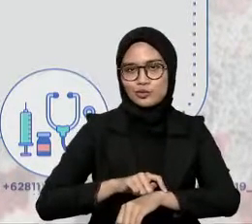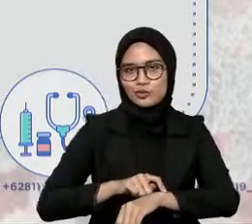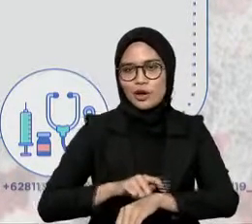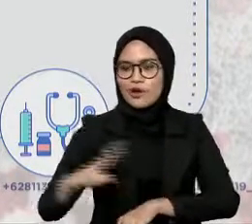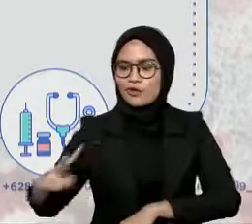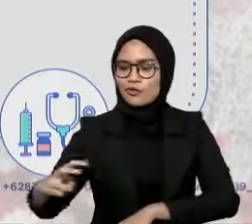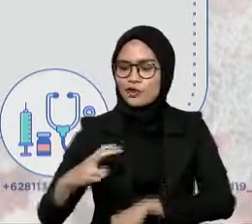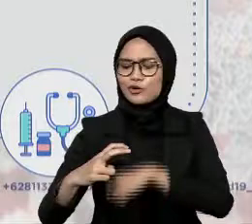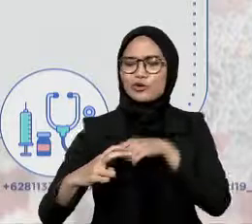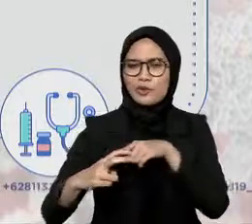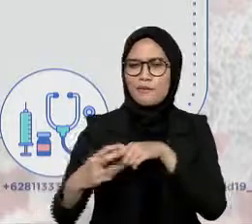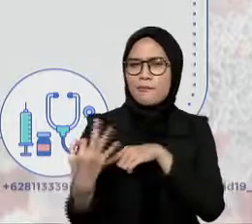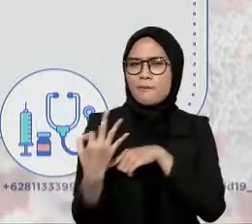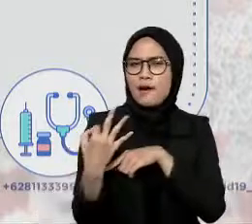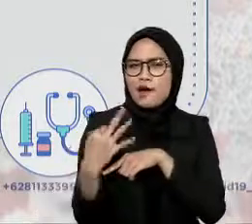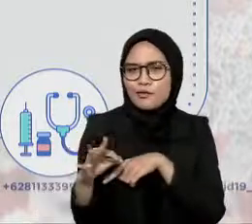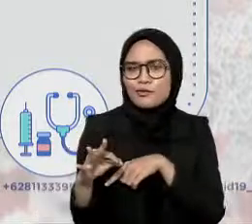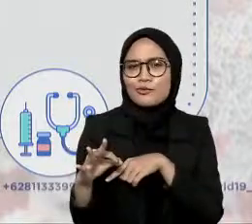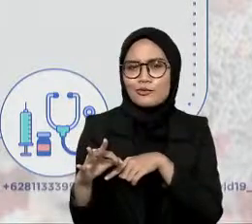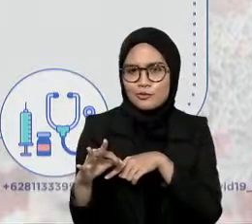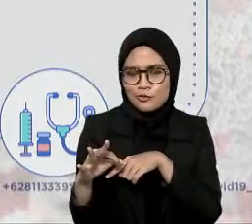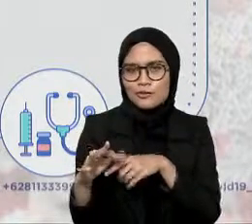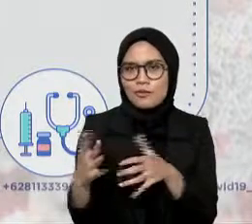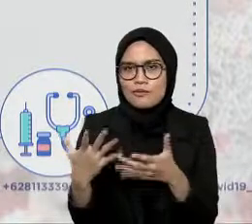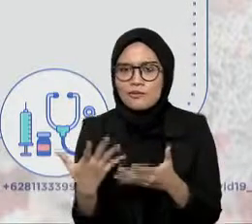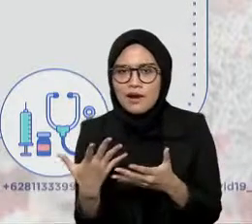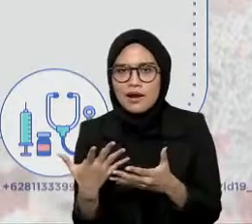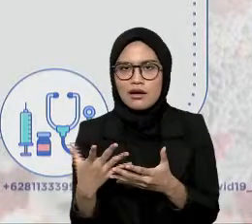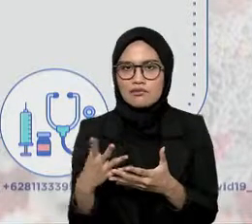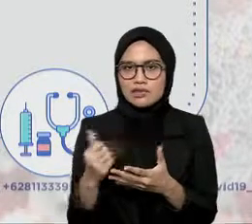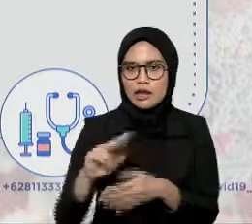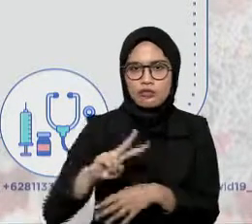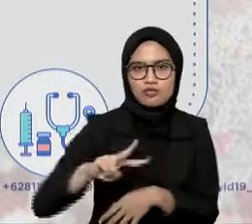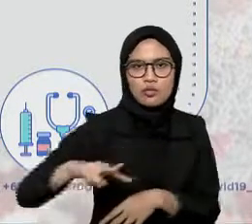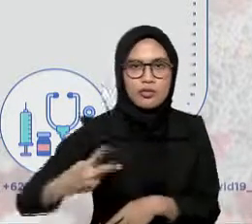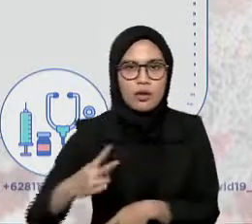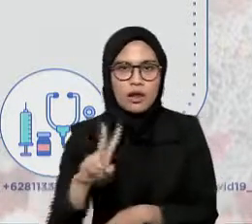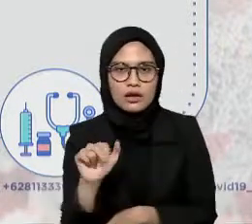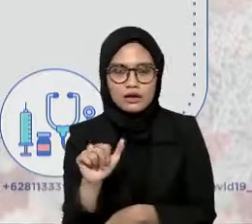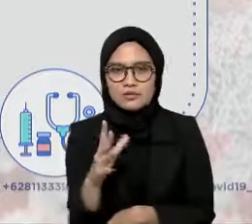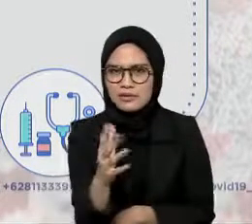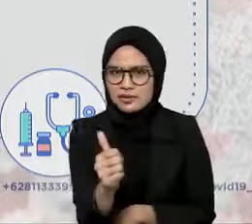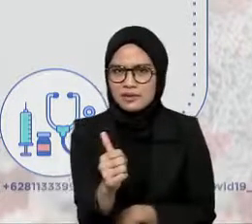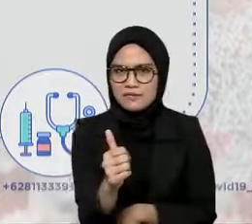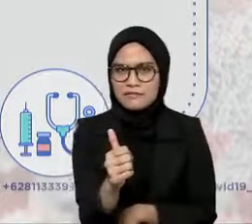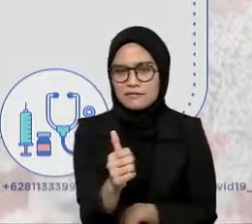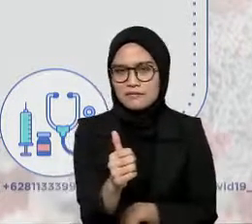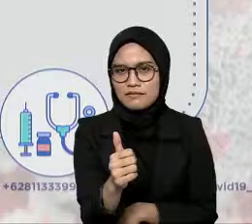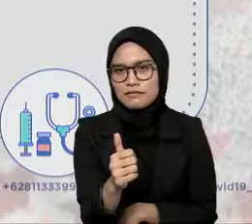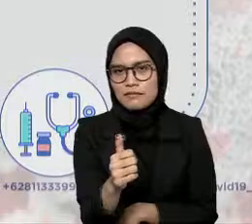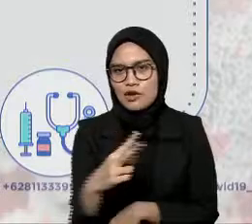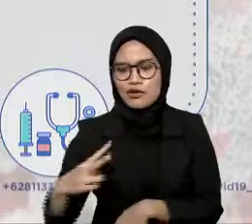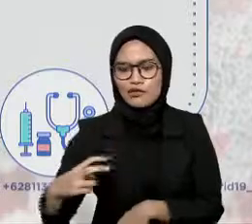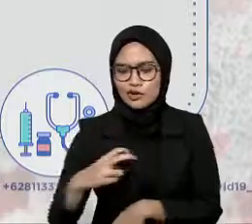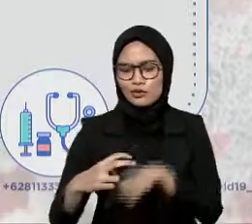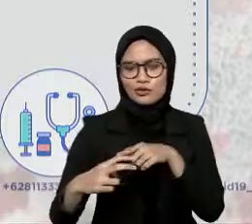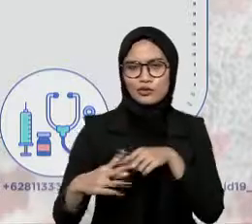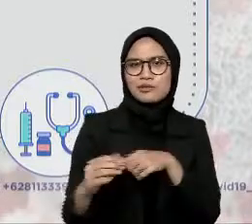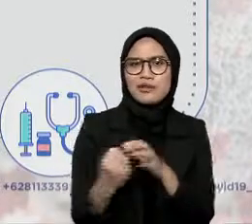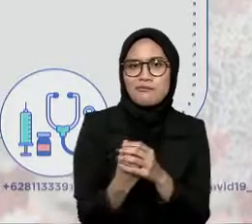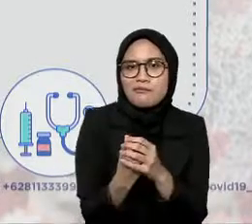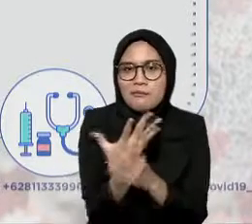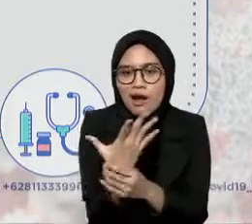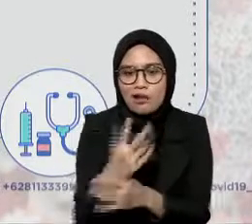varian baru. Identifikasi perubahan genetik atau mutasi pada virus merupakan hal yang mudah dan cepat